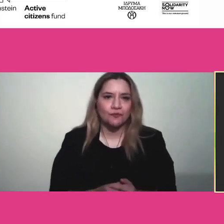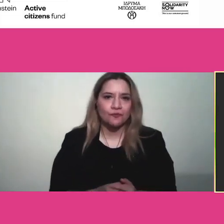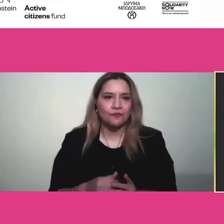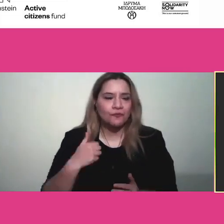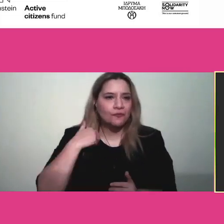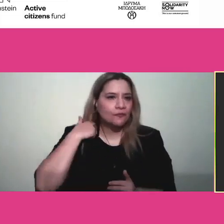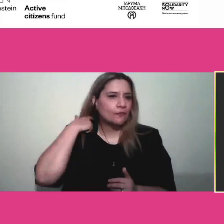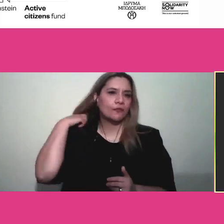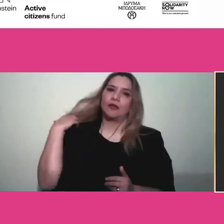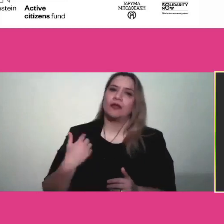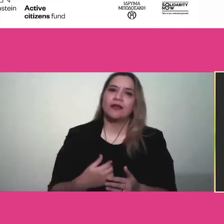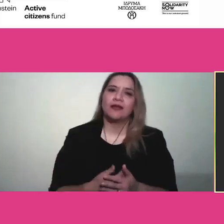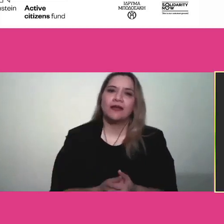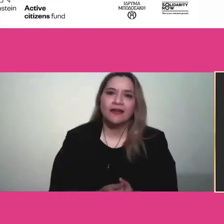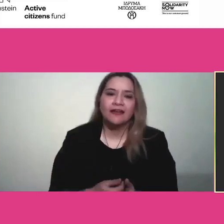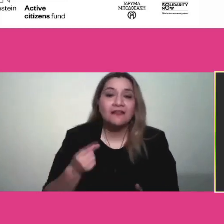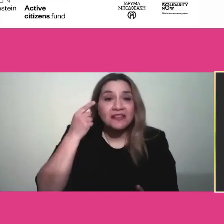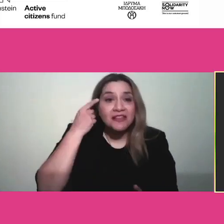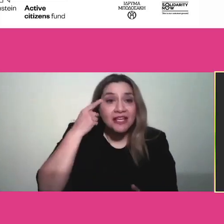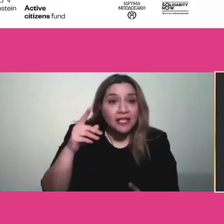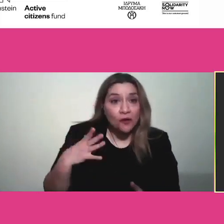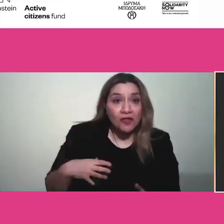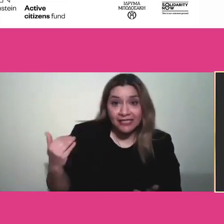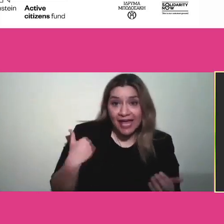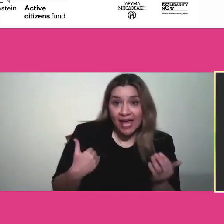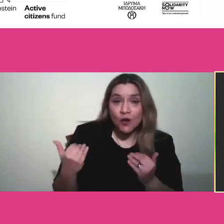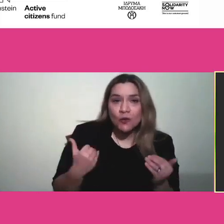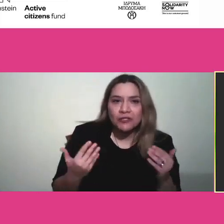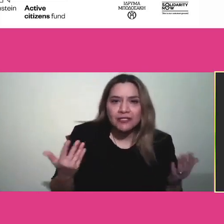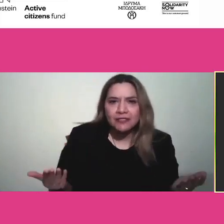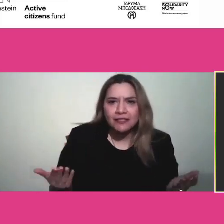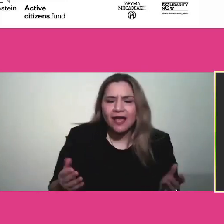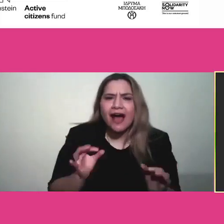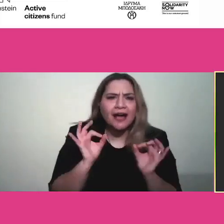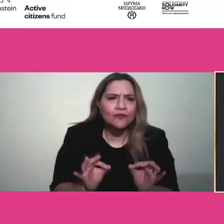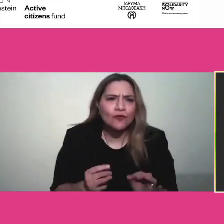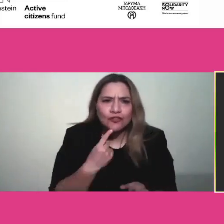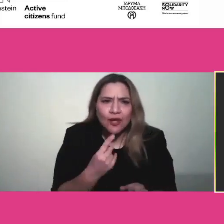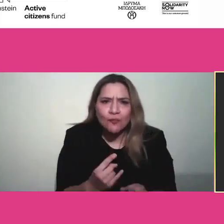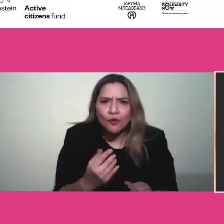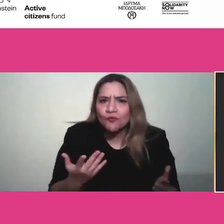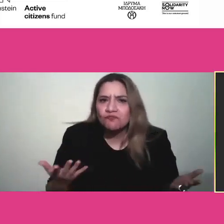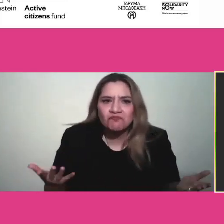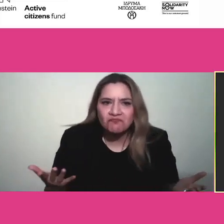Δεν ξέρω αν ανοίχτε και κάποια ερώτηση, γιατί και εγώ δεν ξέρω τι ακριβώς να πω.